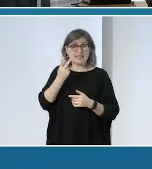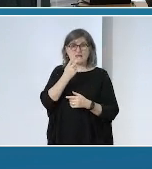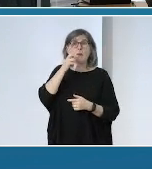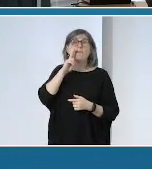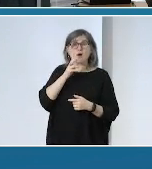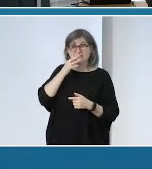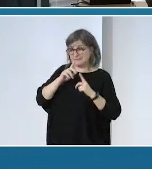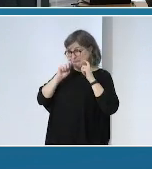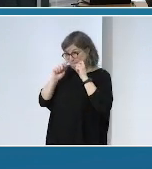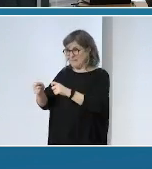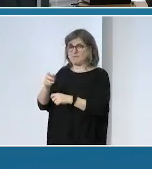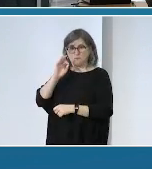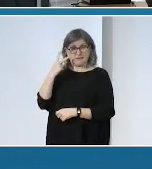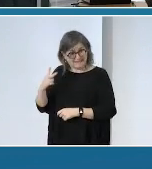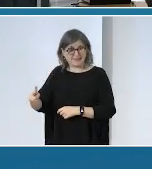souhaite tous s'inclure.